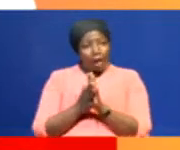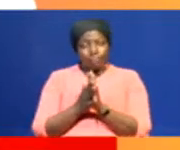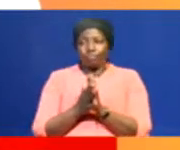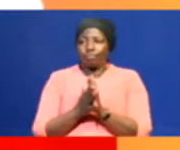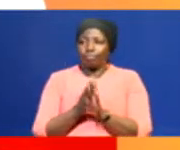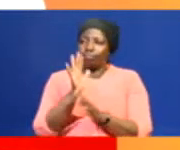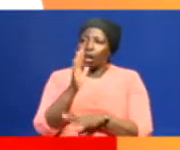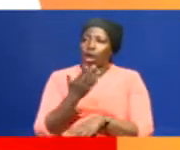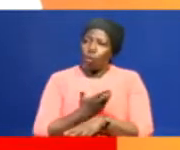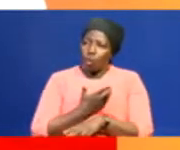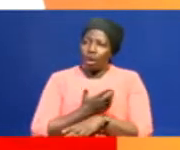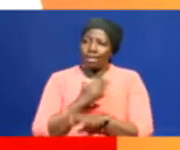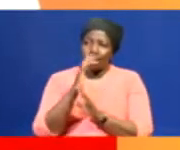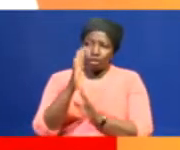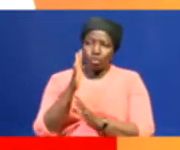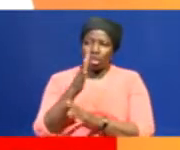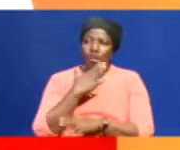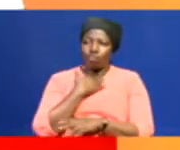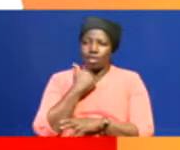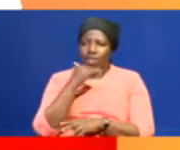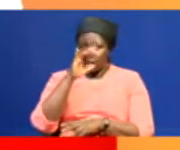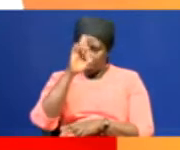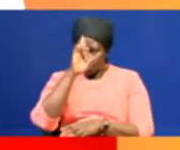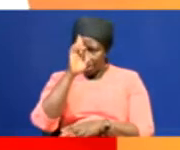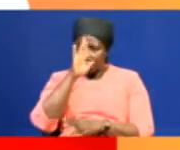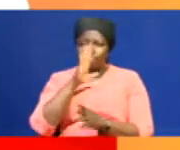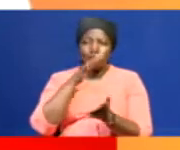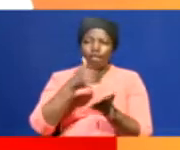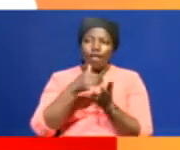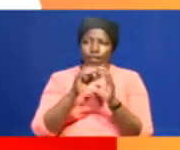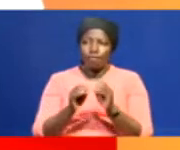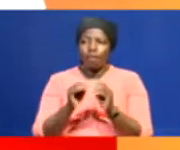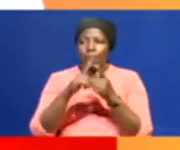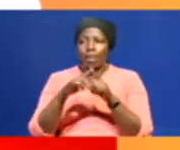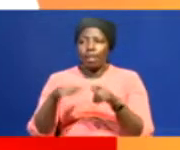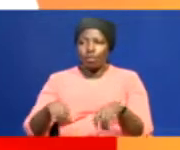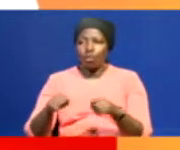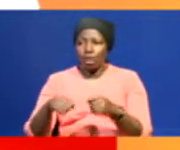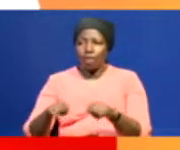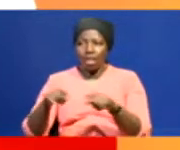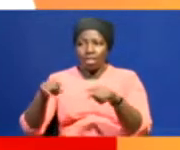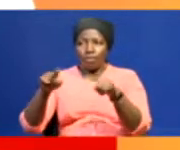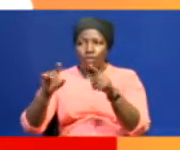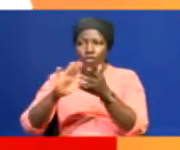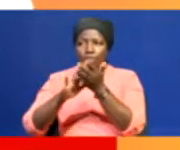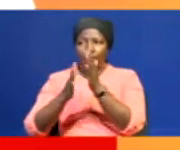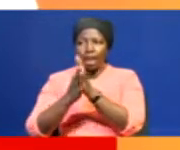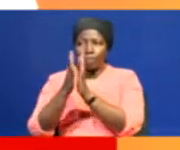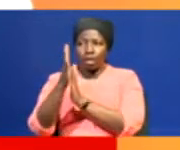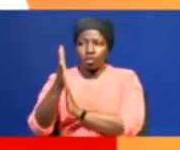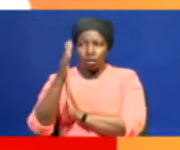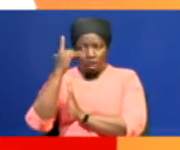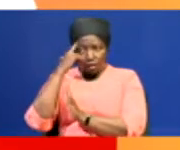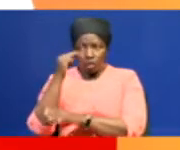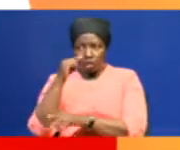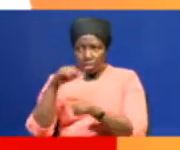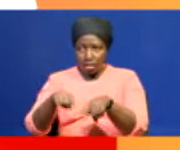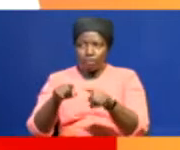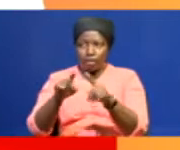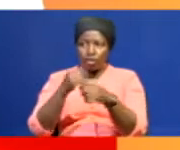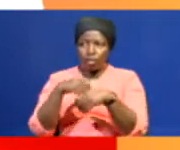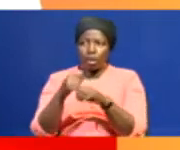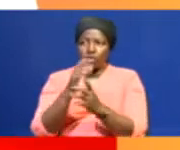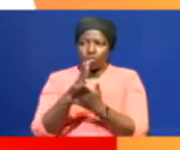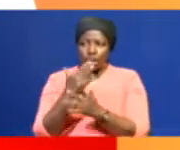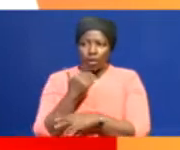hatutaki kuingiza serikali ndani, tunataka bodaboda wenyewe wakuwe ndio askari wa wengine. Naam. Kuhakikisha kwamba kuna sanity katika mji wetu wa